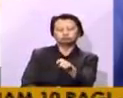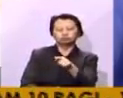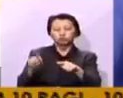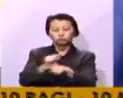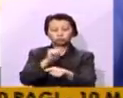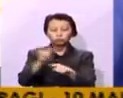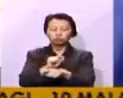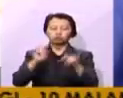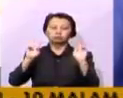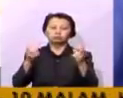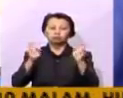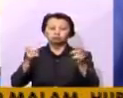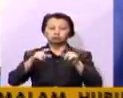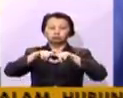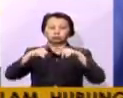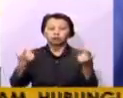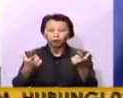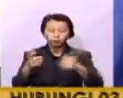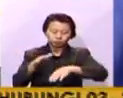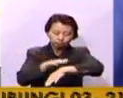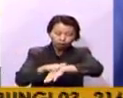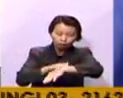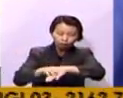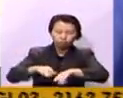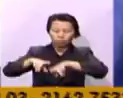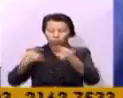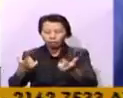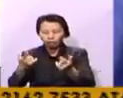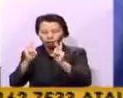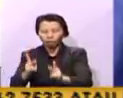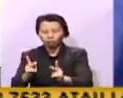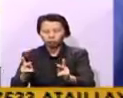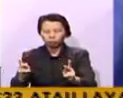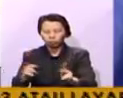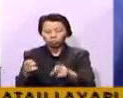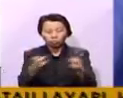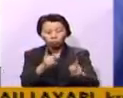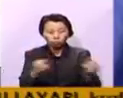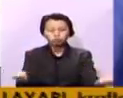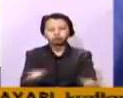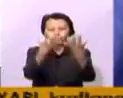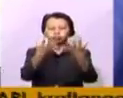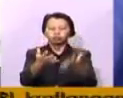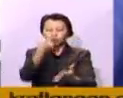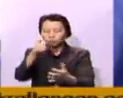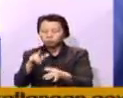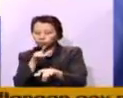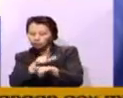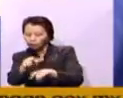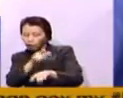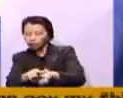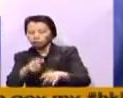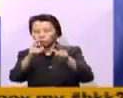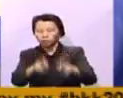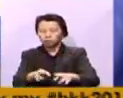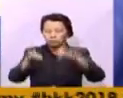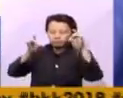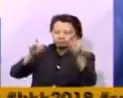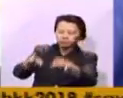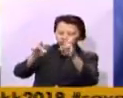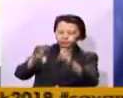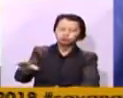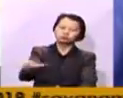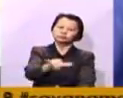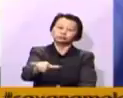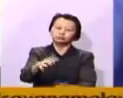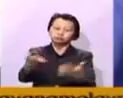menggunakan isu perbezaan kaum dan agama untuk menghasut rakyat berbenci sama